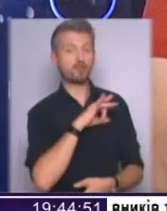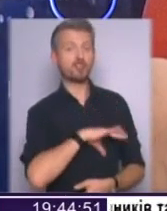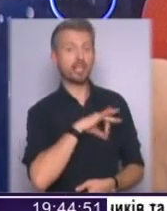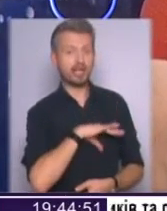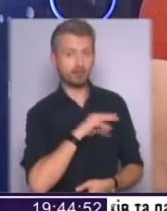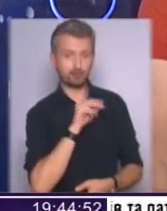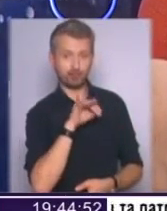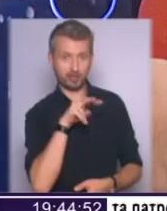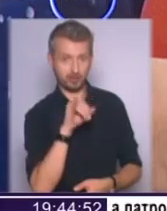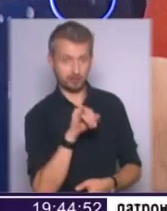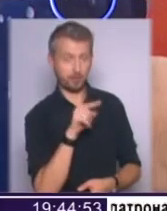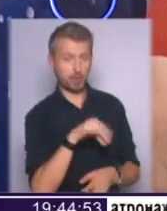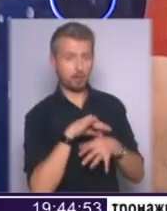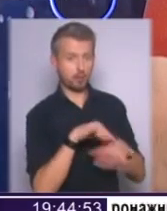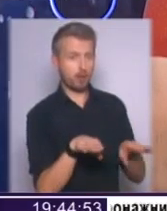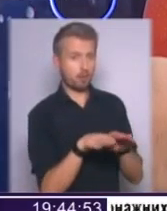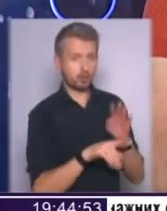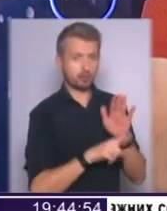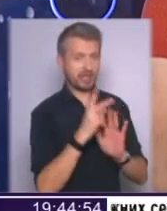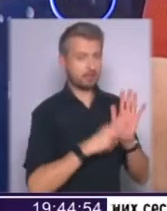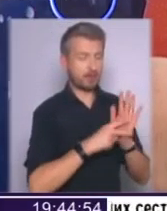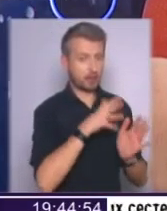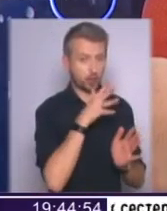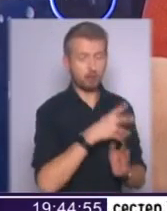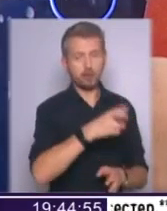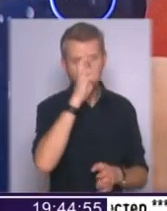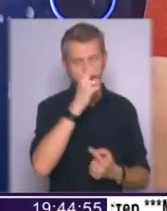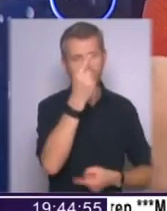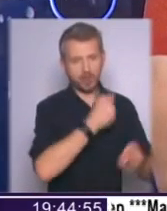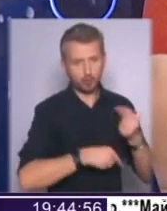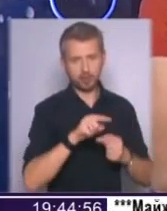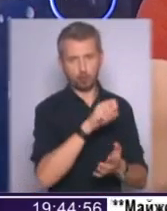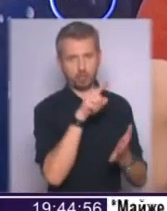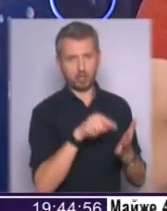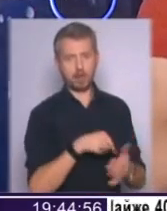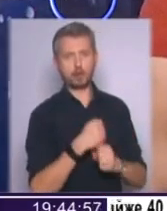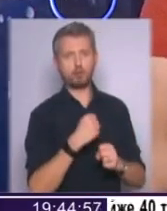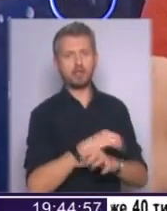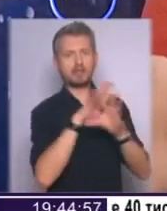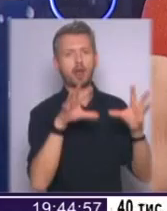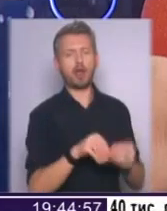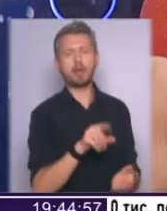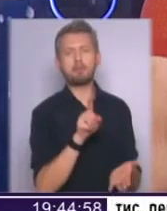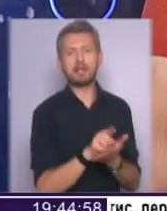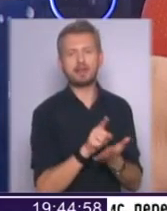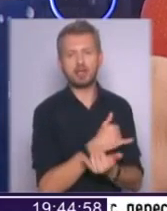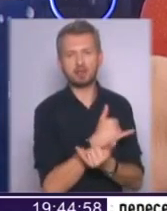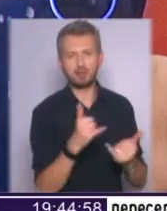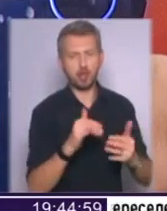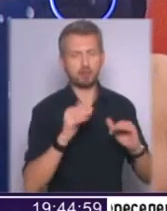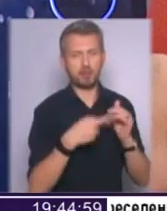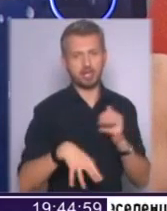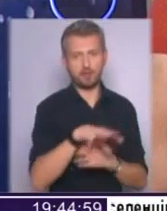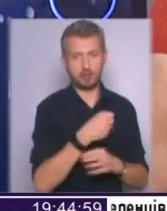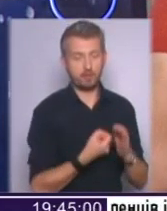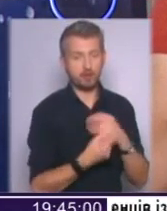теж проводила подібні речі, починаючи з 70-х років, зараз держава довелося повернутися до цього питання і зробити загальне пенсійне забезпечення, мінімальне для всіх. Тому що